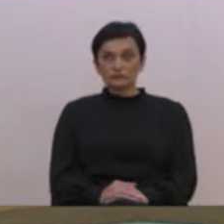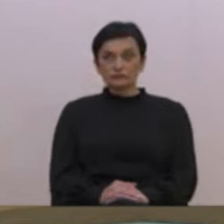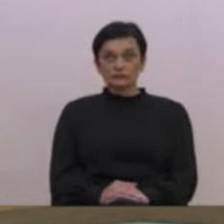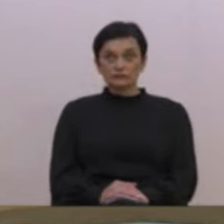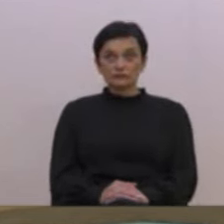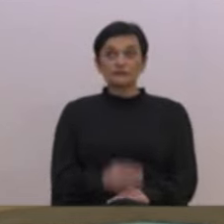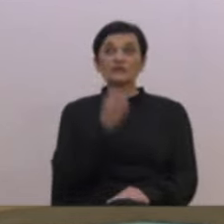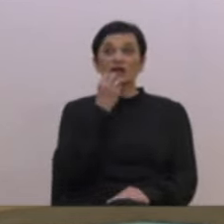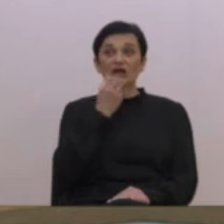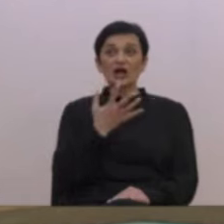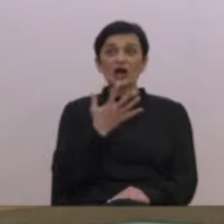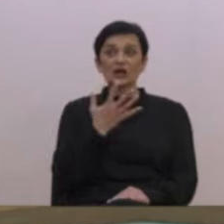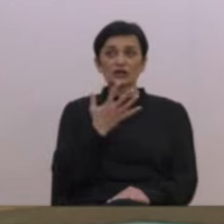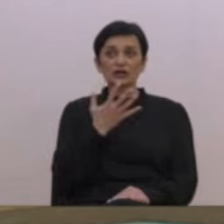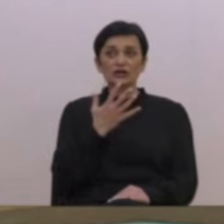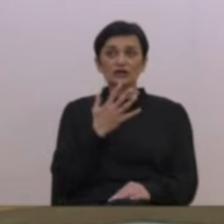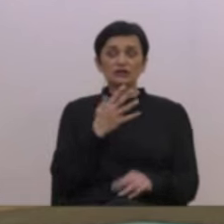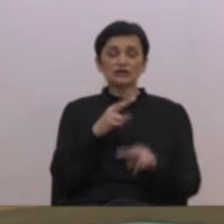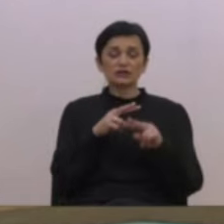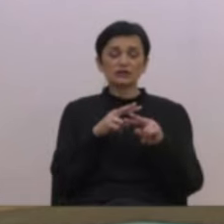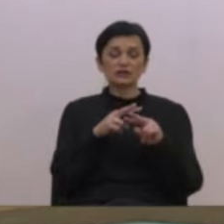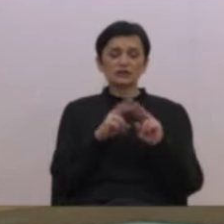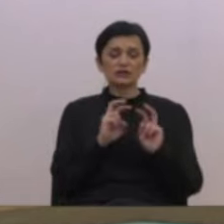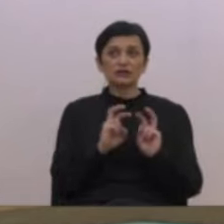Kargit, megobreba, davikavt adgilebi